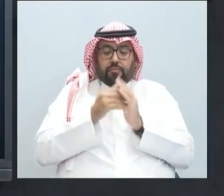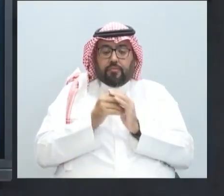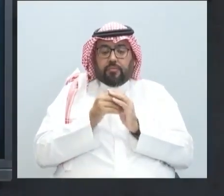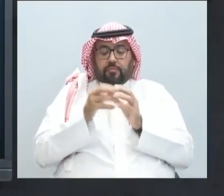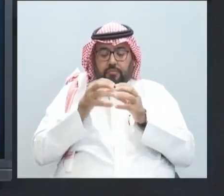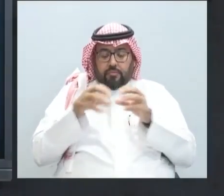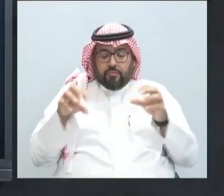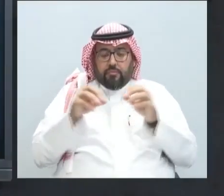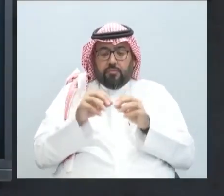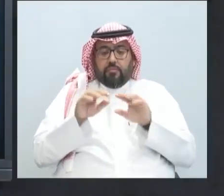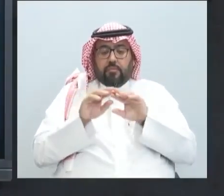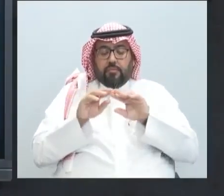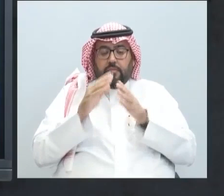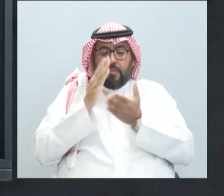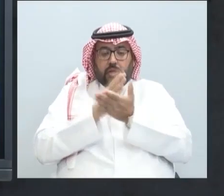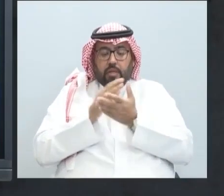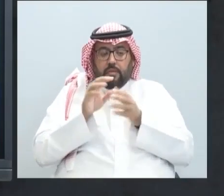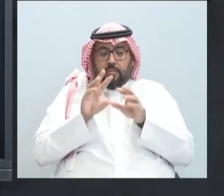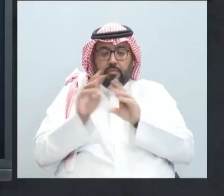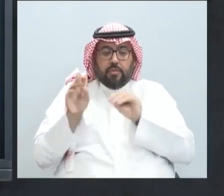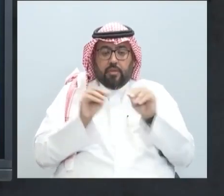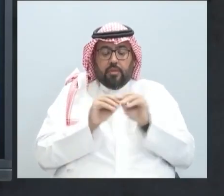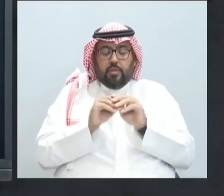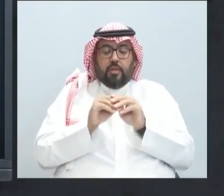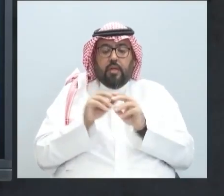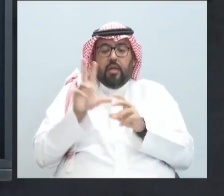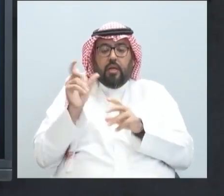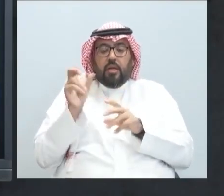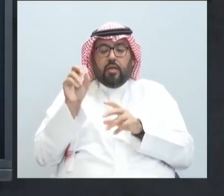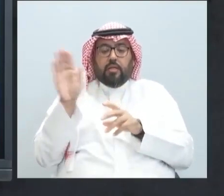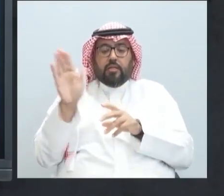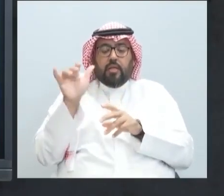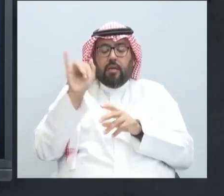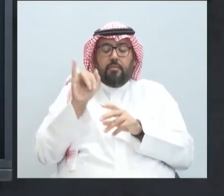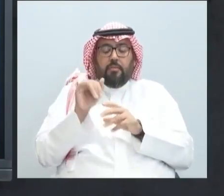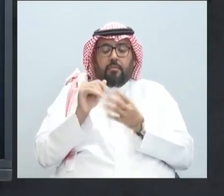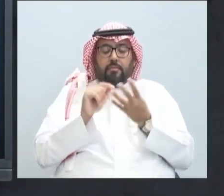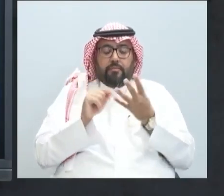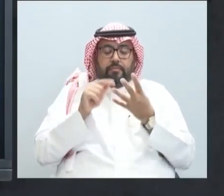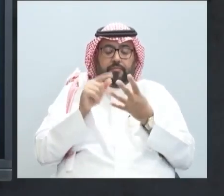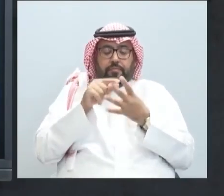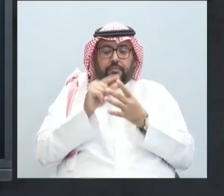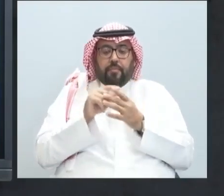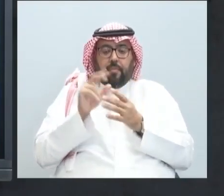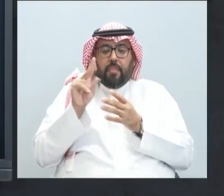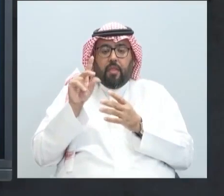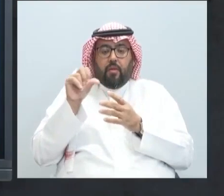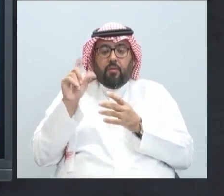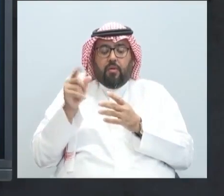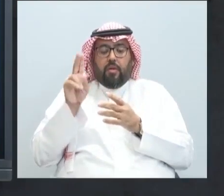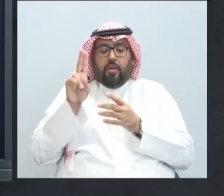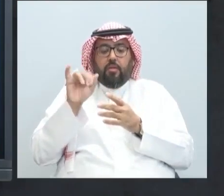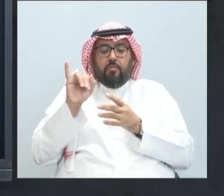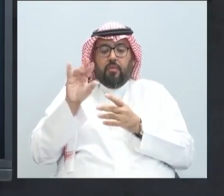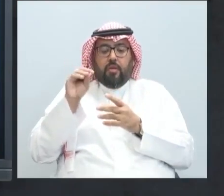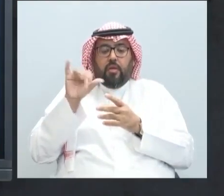القسام المتساوي كنا متفقين بان الانقسام المتساوي عباره عن اربع مراحل وهي الطور التمهيدي والطور